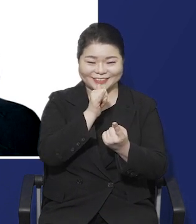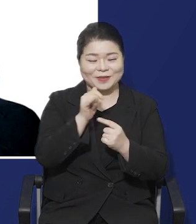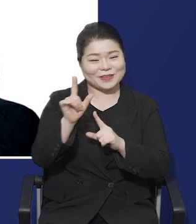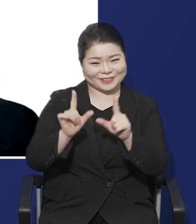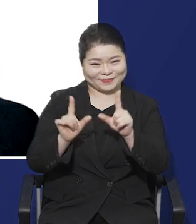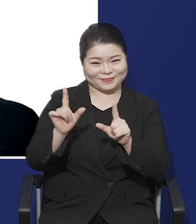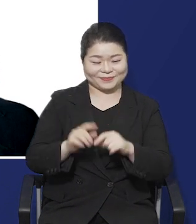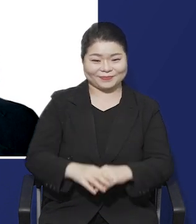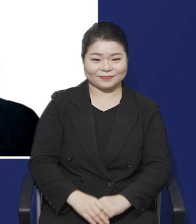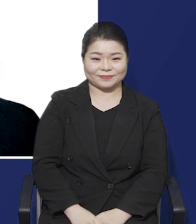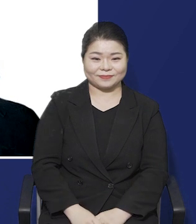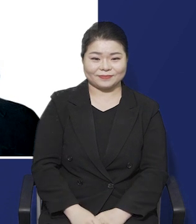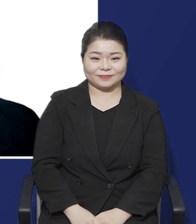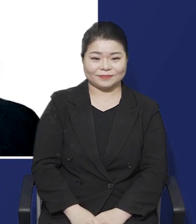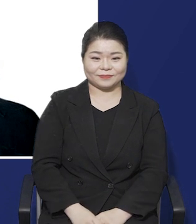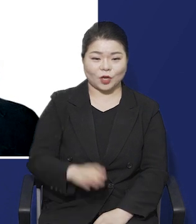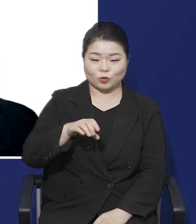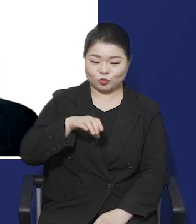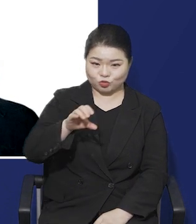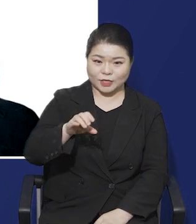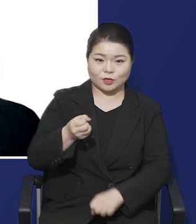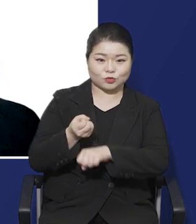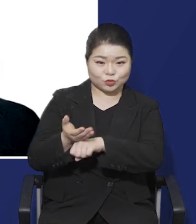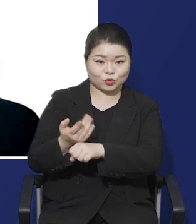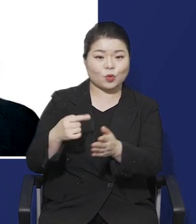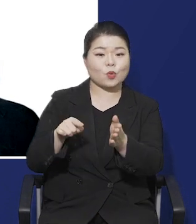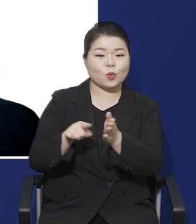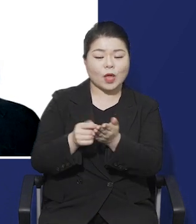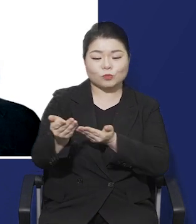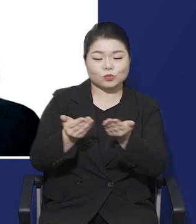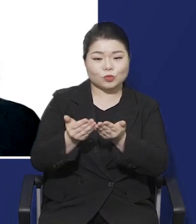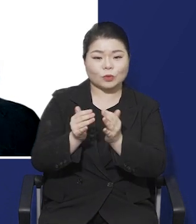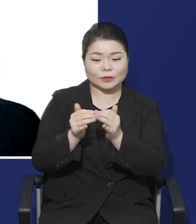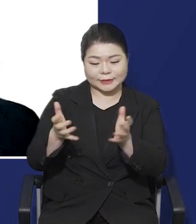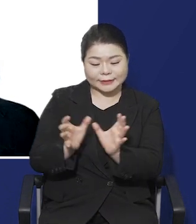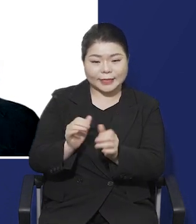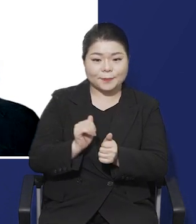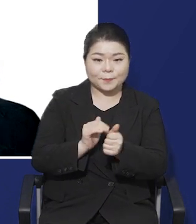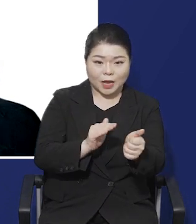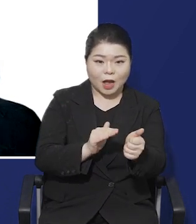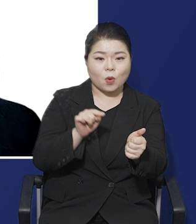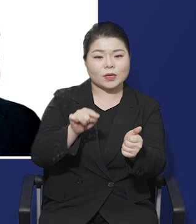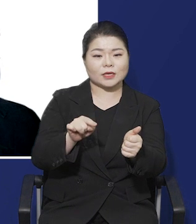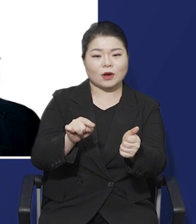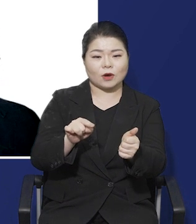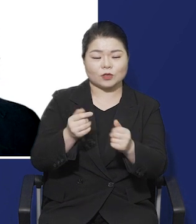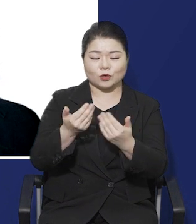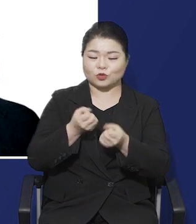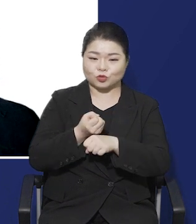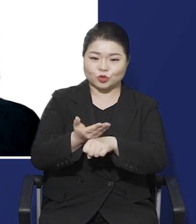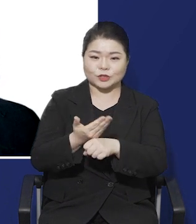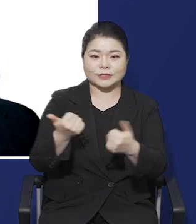형태인데요. 각종 투자와 수출을 위한 무역 사절단 및 국내외 수출 상담회에 참여를 하는